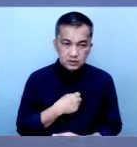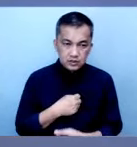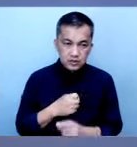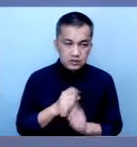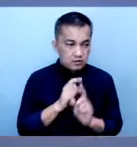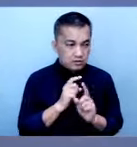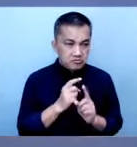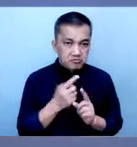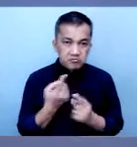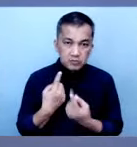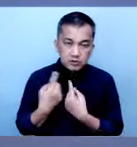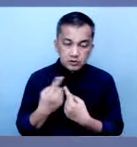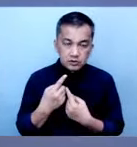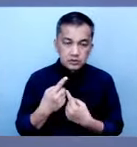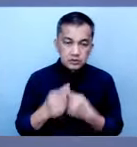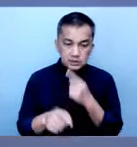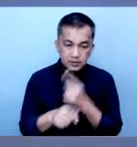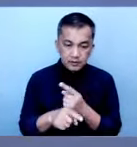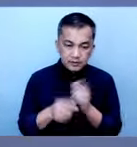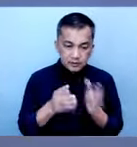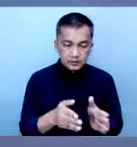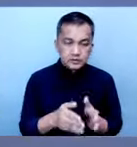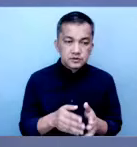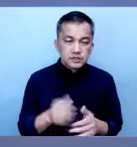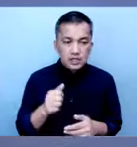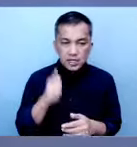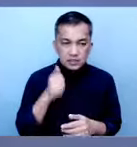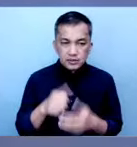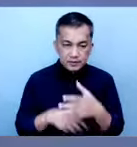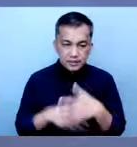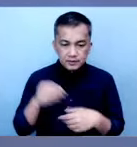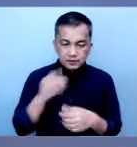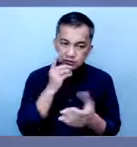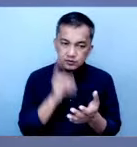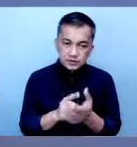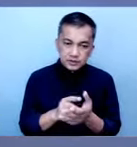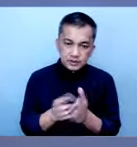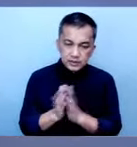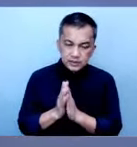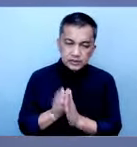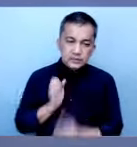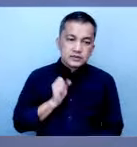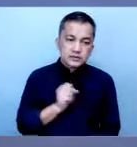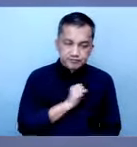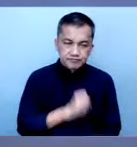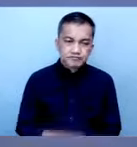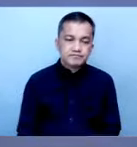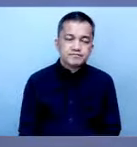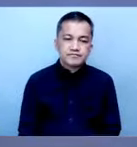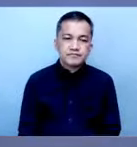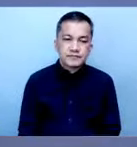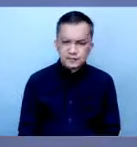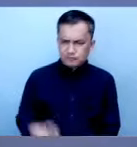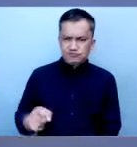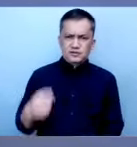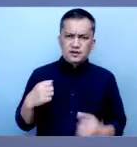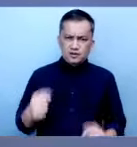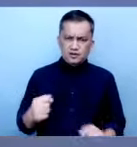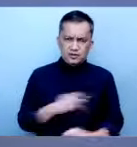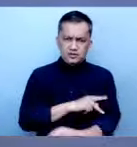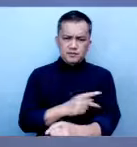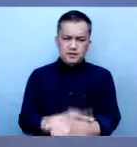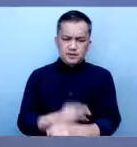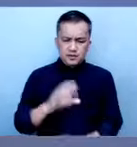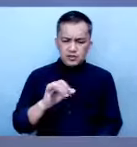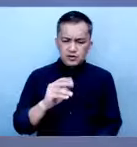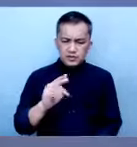sa mga tanong sa tamang paraan o ayaw niya maglabas ng dokumentong hinihingi ng Senado. Parang ang lakas naman ng kapangyarihan ng committee chairman, di